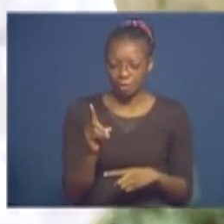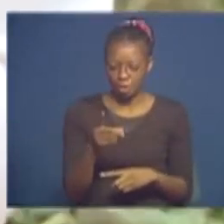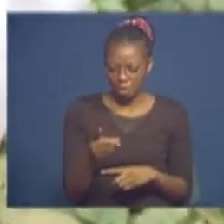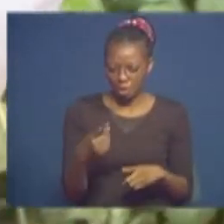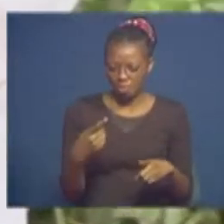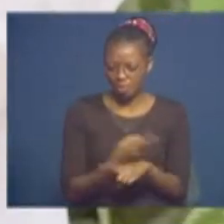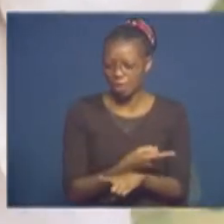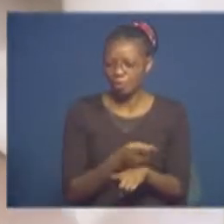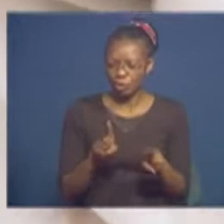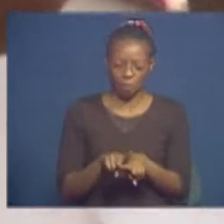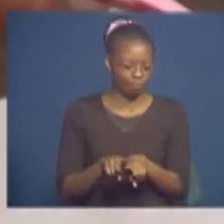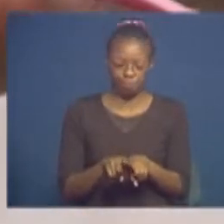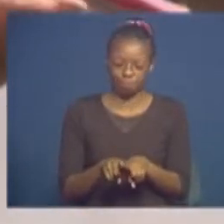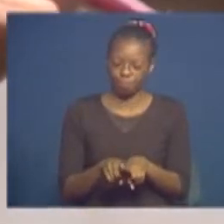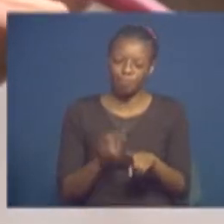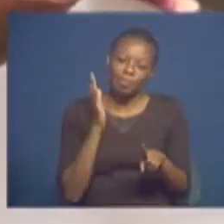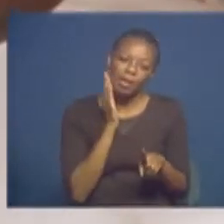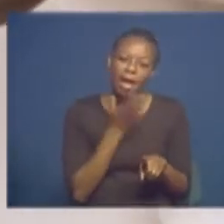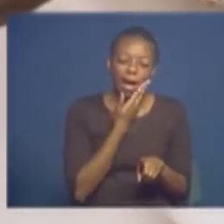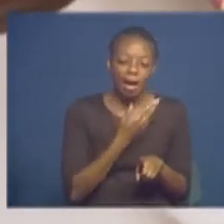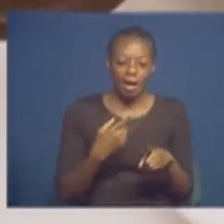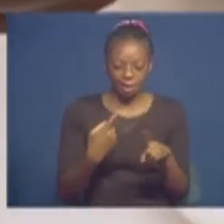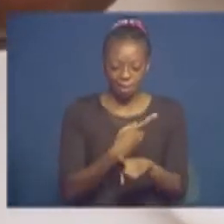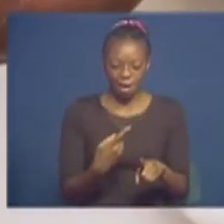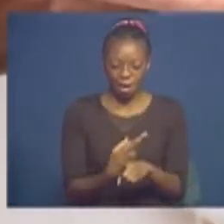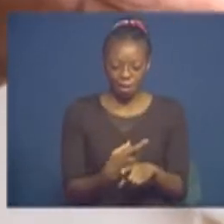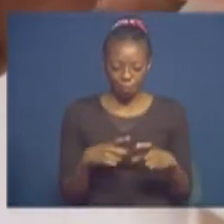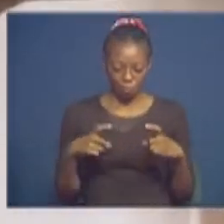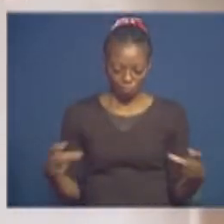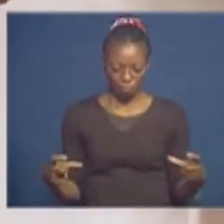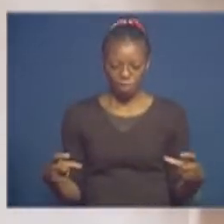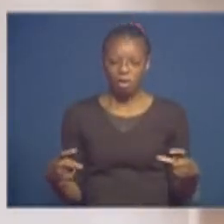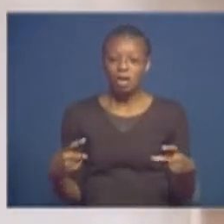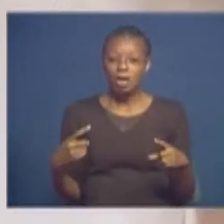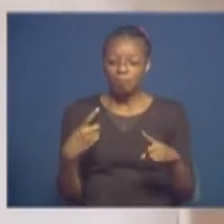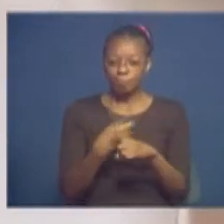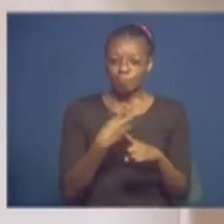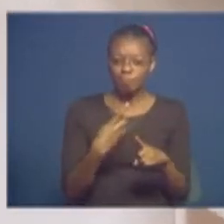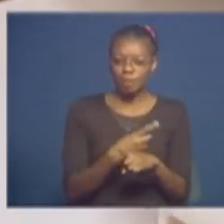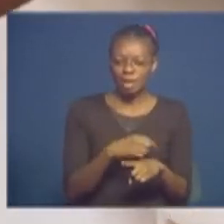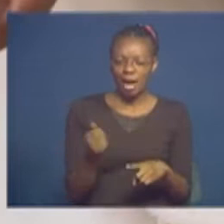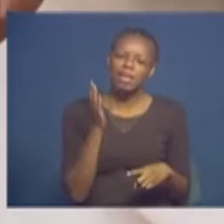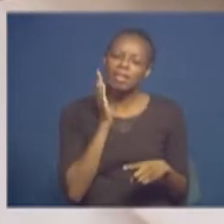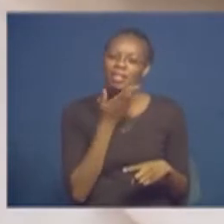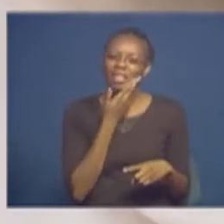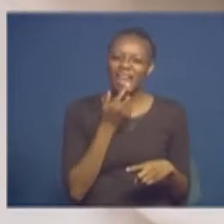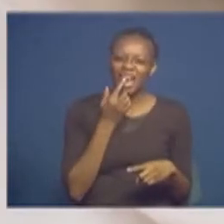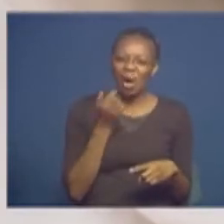na utofauti kati ya rangi na pia ukubwa wake. Kuna zingine ni nyeupe, zingine ni